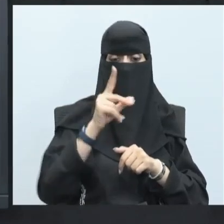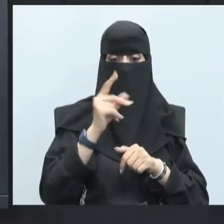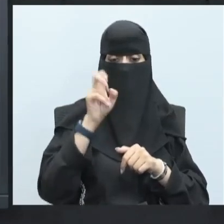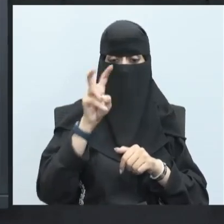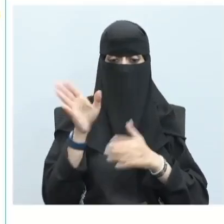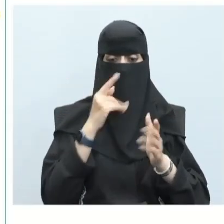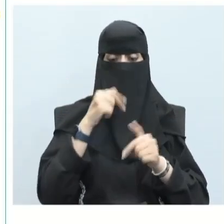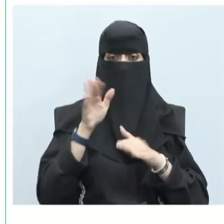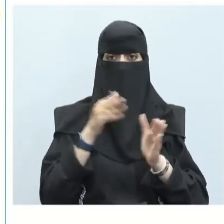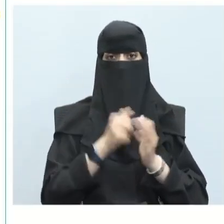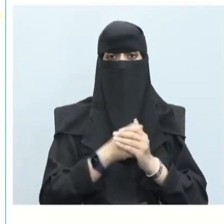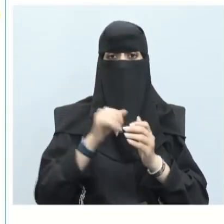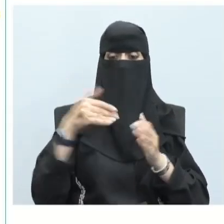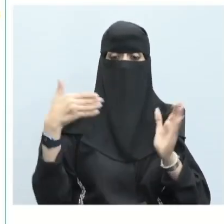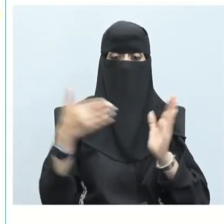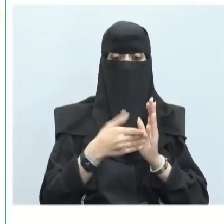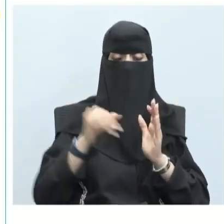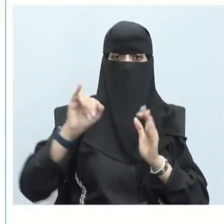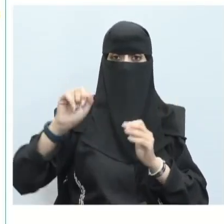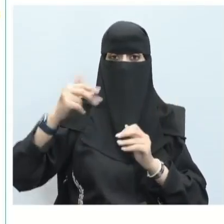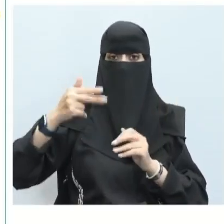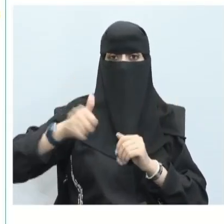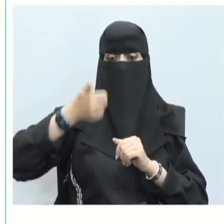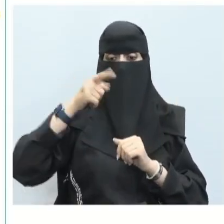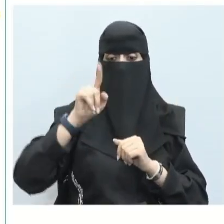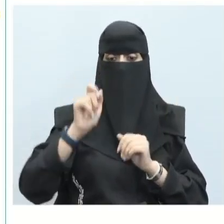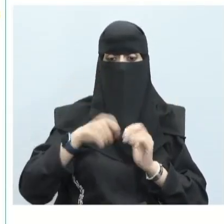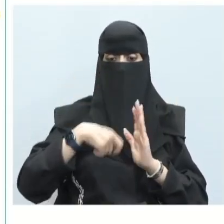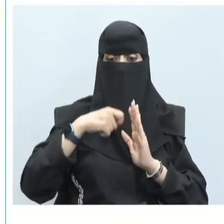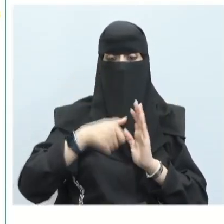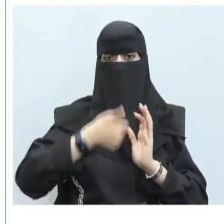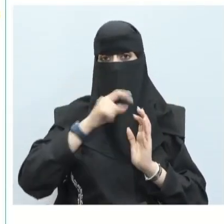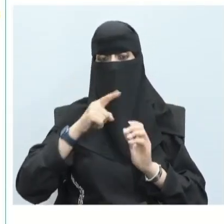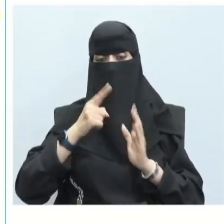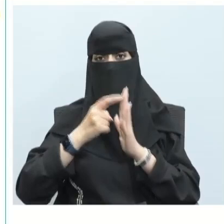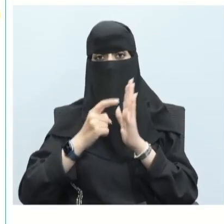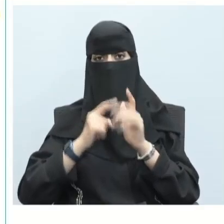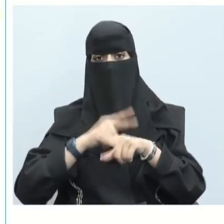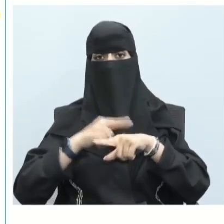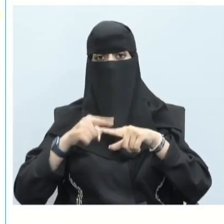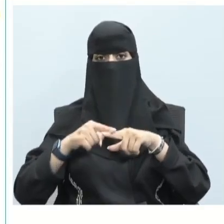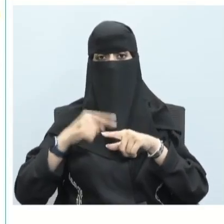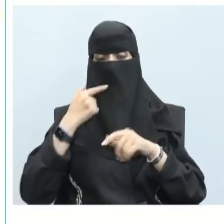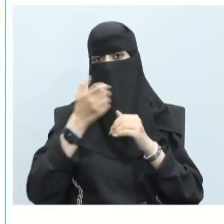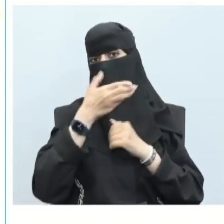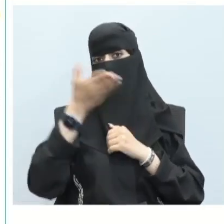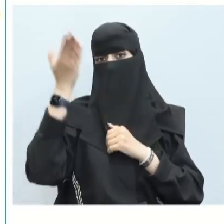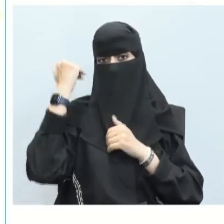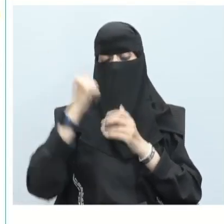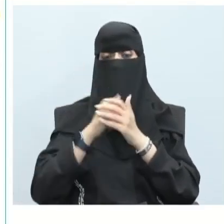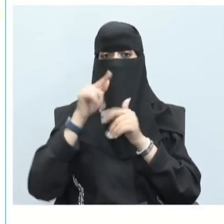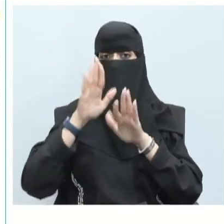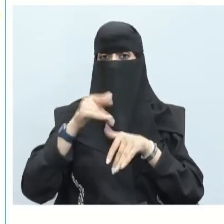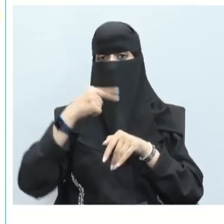ناتي الى اخر مغالطه تعلمناها في الدروس السابقه مغالطه الاحتكام الى القدم